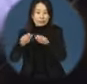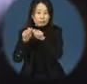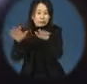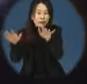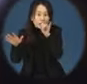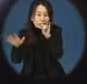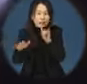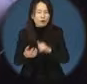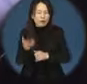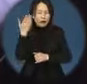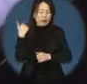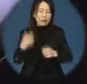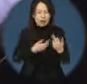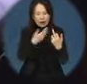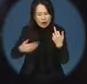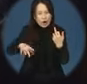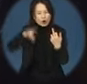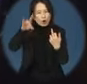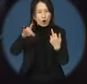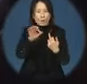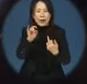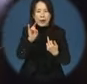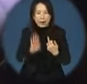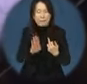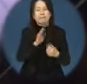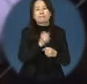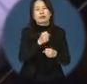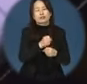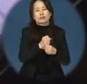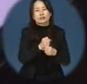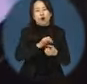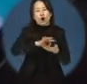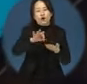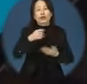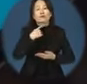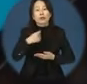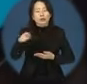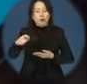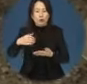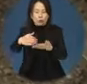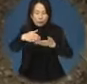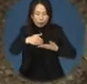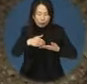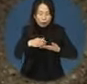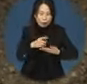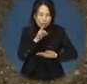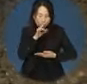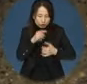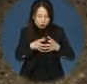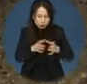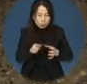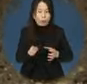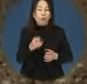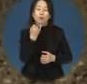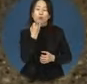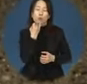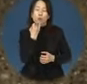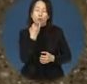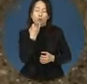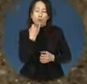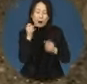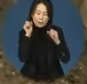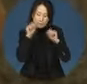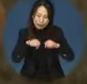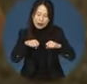데블 처음에 만들어서 그의 그런 출입 세터 만들었습니다 어느 또 중대 번 이야기 하니까 그거 민간에서 동 앱을 만들어서